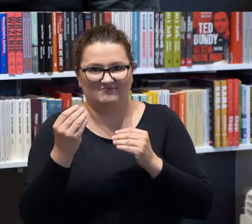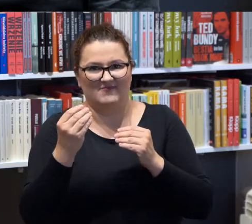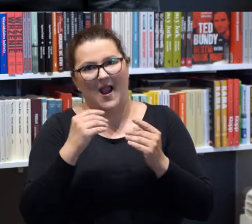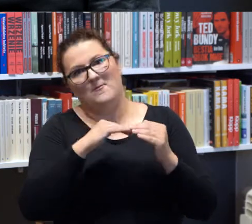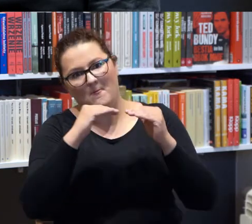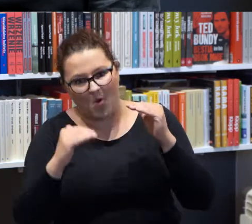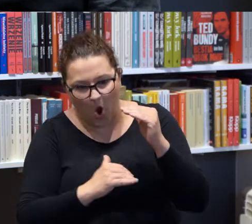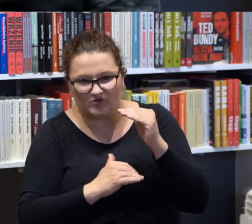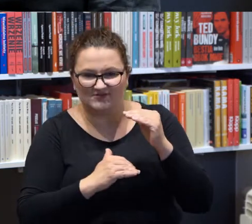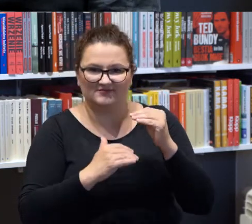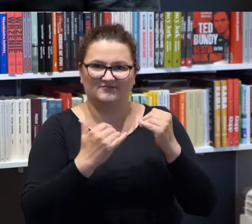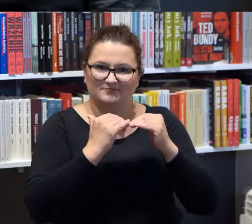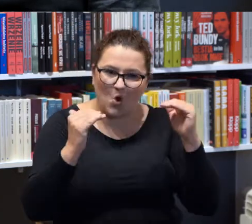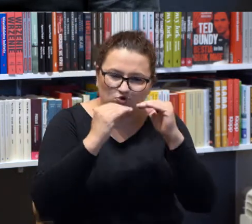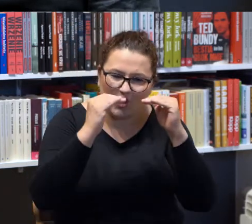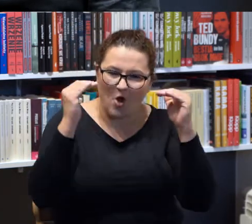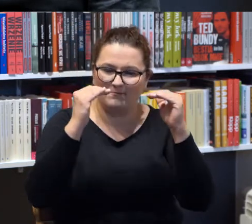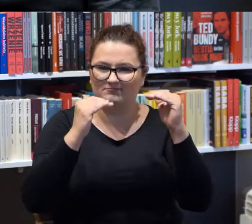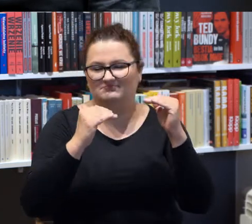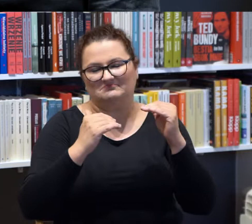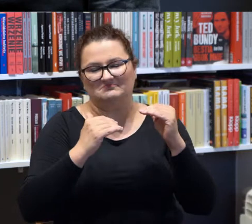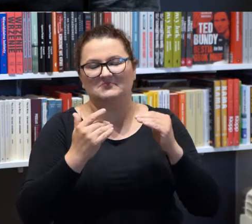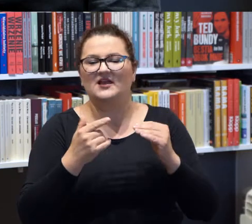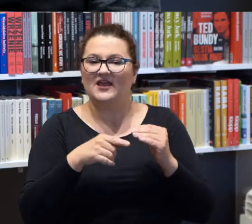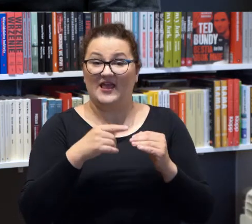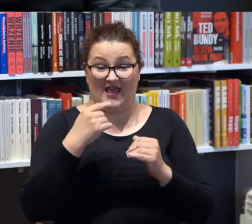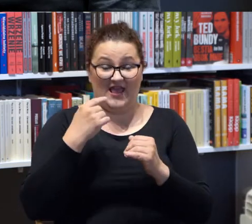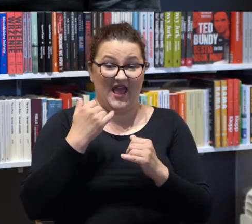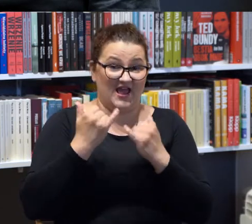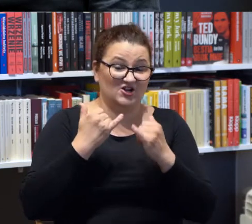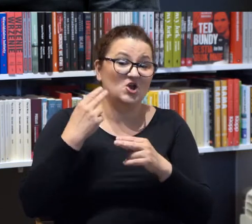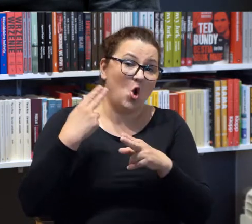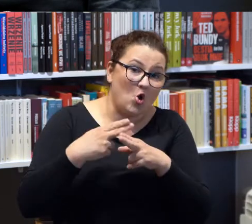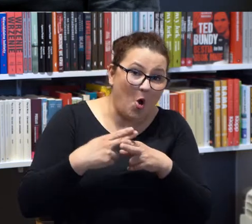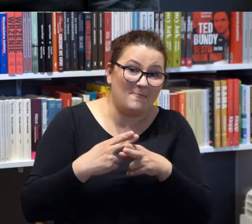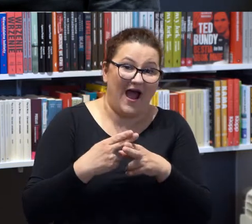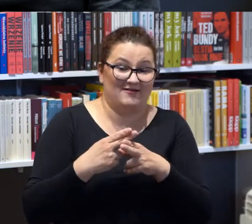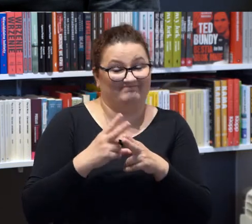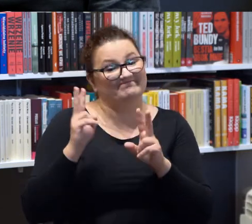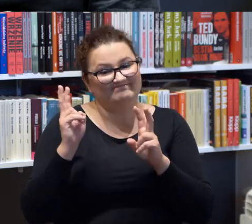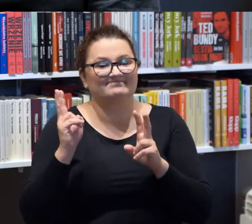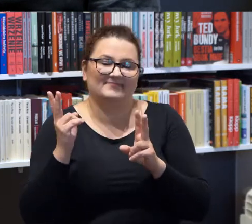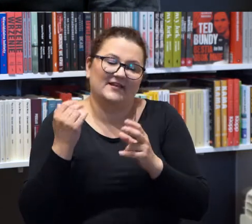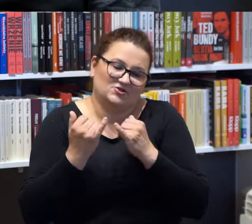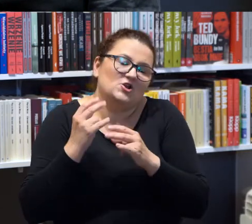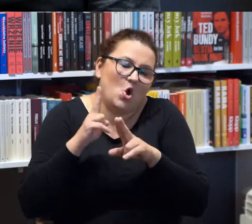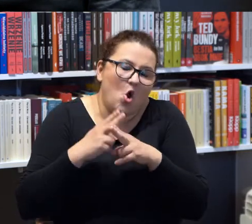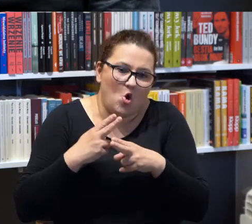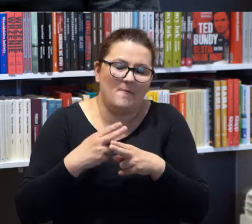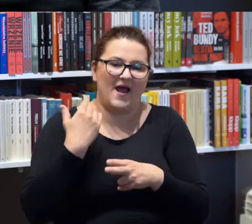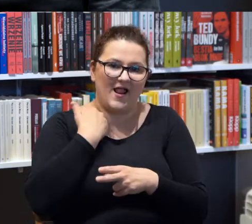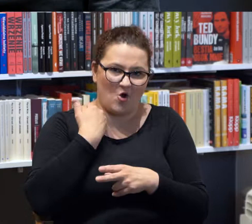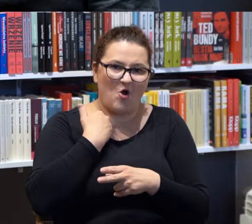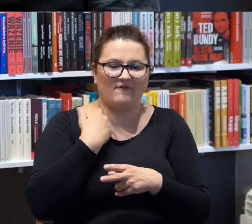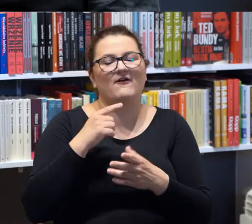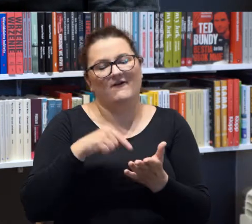tym, zależy jak to ująć. I w kontekście choroby właśnie, choroby, jeżeli uznać to za chorobę, w kontekście w każdym razie